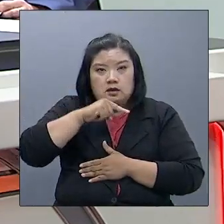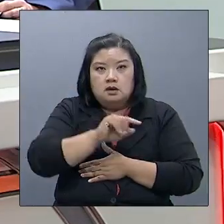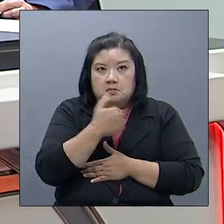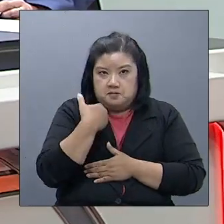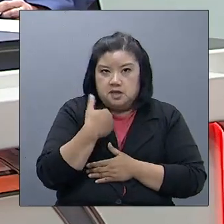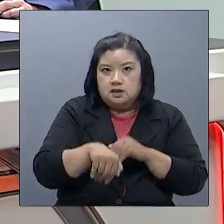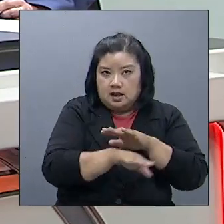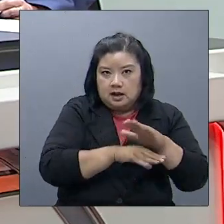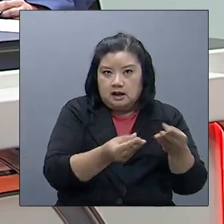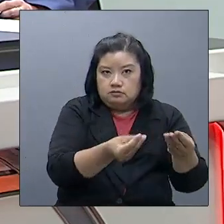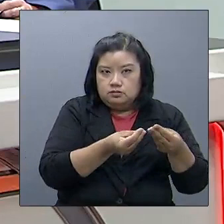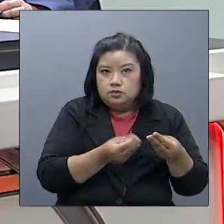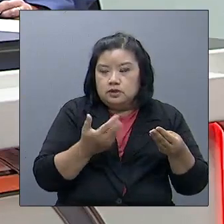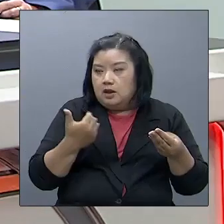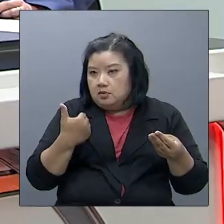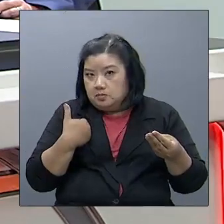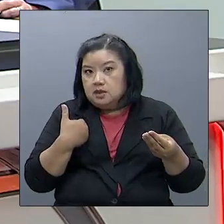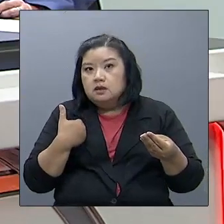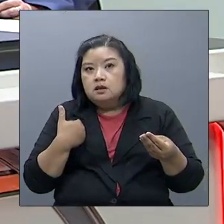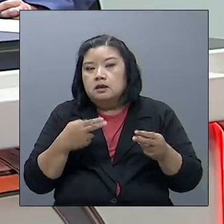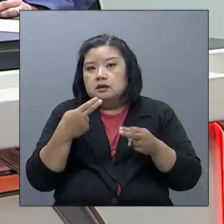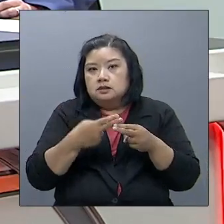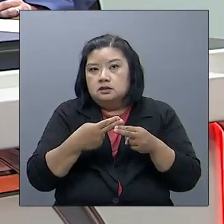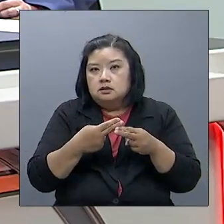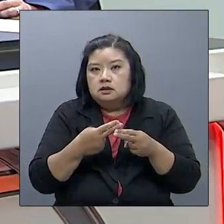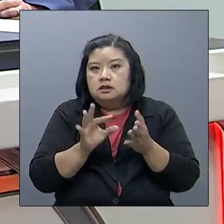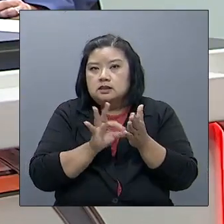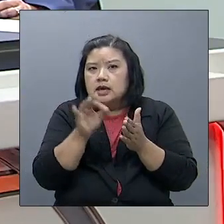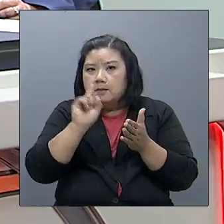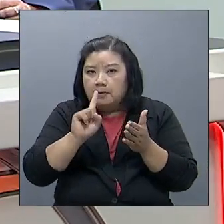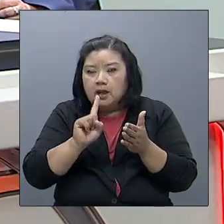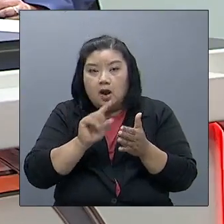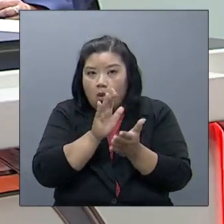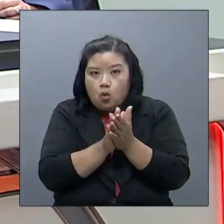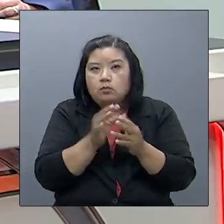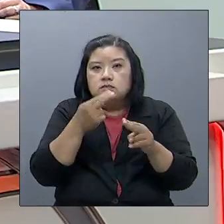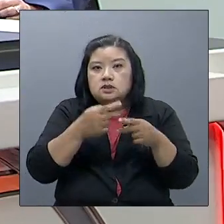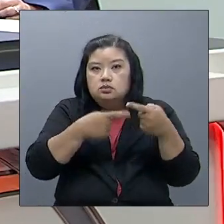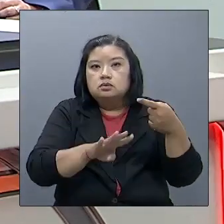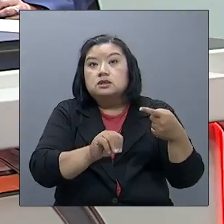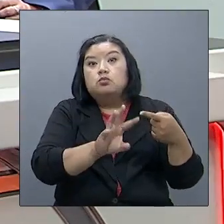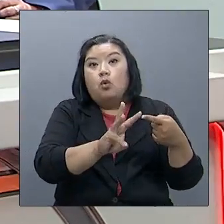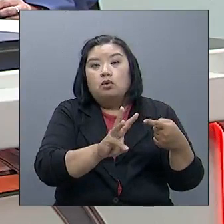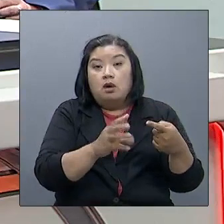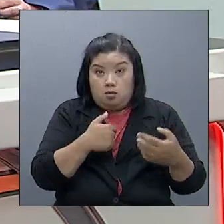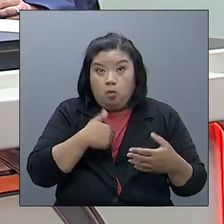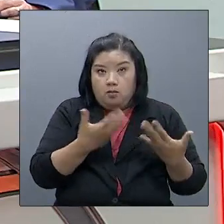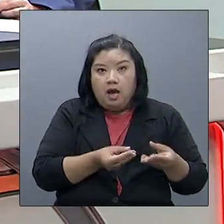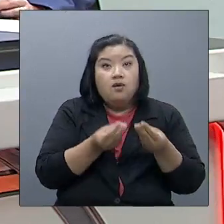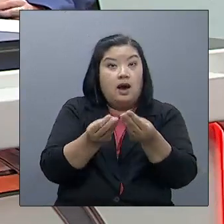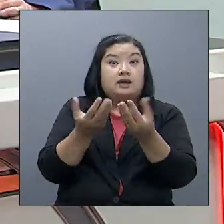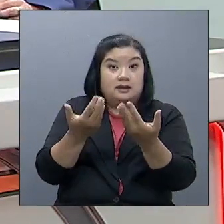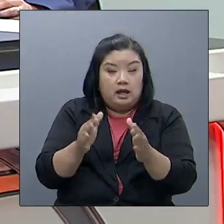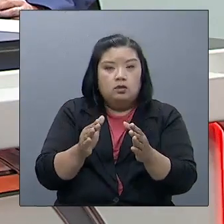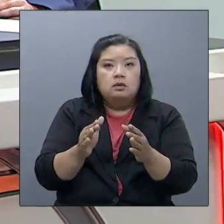จะมากกว่าข้อมูล46รายชื่อสวยสติกเกอร์รถบรรทุกที่ได้มอบให้กับนายวิโรจน์ไปแล้วเนี่ยจะมีหลักฐ